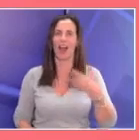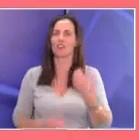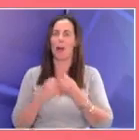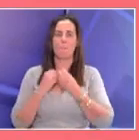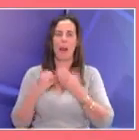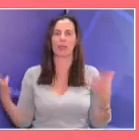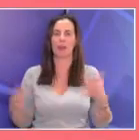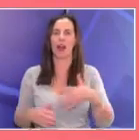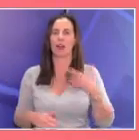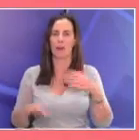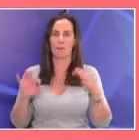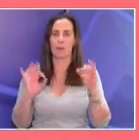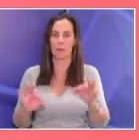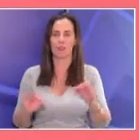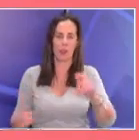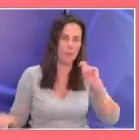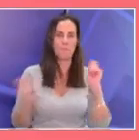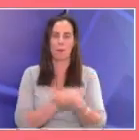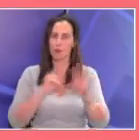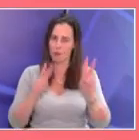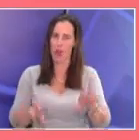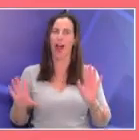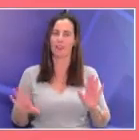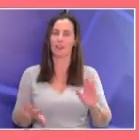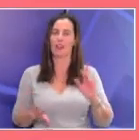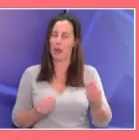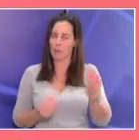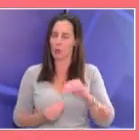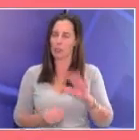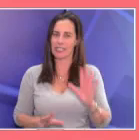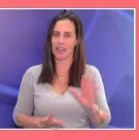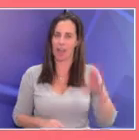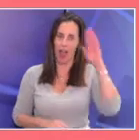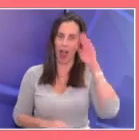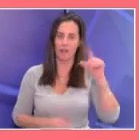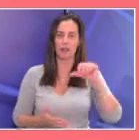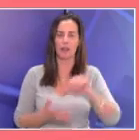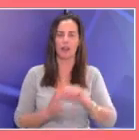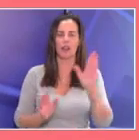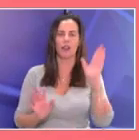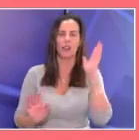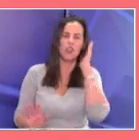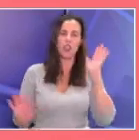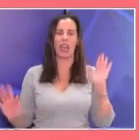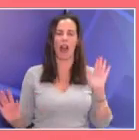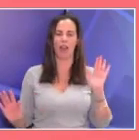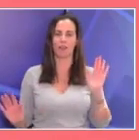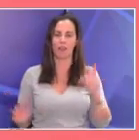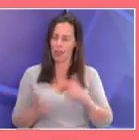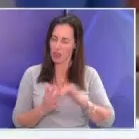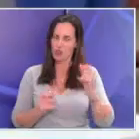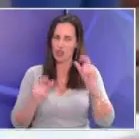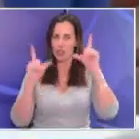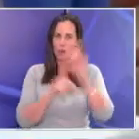מדהימה. הרגשה באמת שמהפכות יכולות לקרות, וגם מעבר לזה, זאת אומרת, חיפה העיר מנומנמת מבחינה אקטיבית, למרות שיש